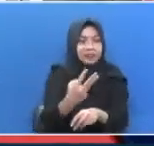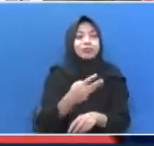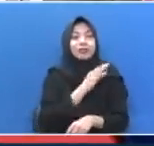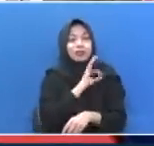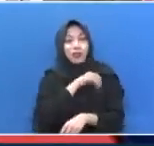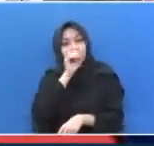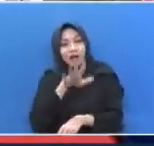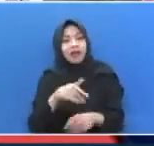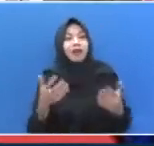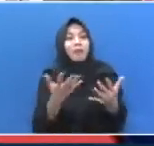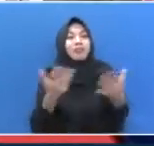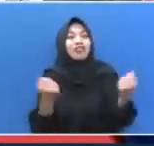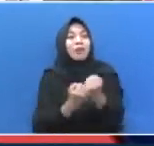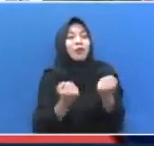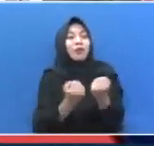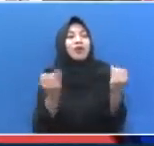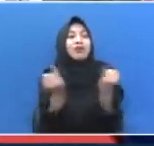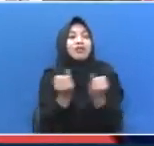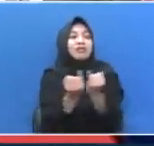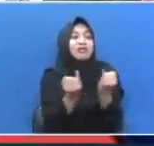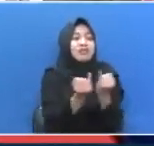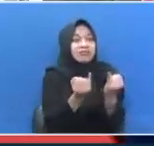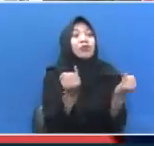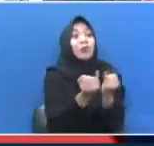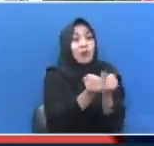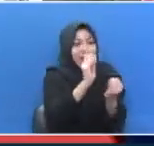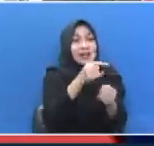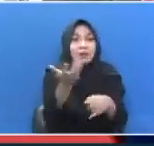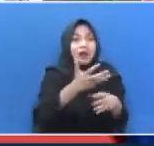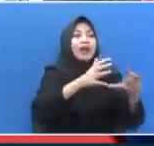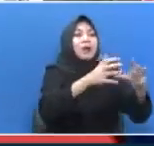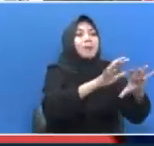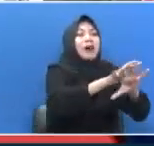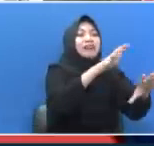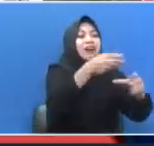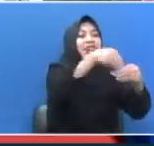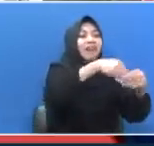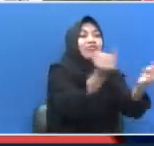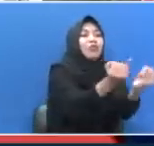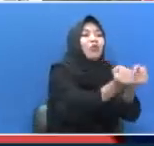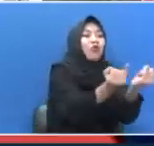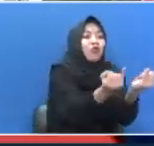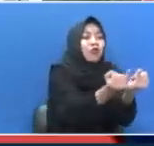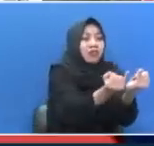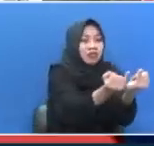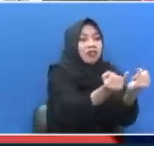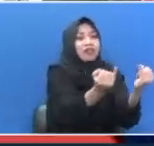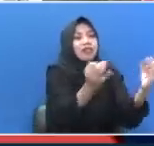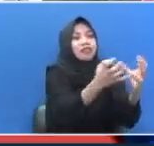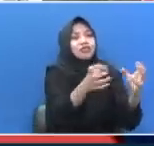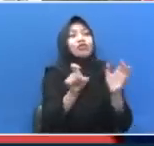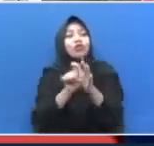dan kegaduhan itu justru terjadi di internal partai misalnya pada level poros politik dikubur perubahan ini kan